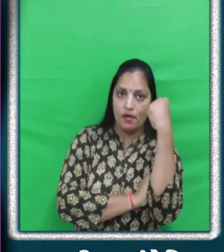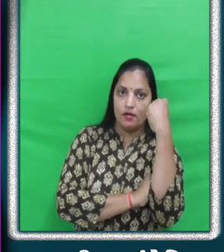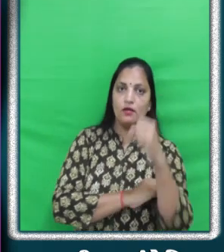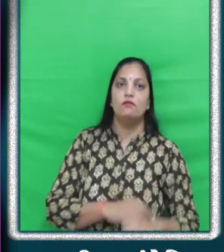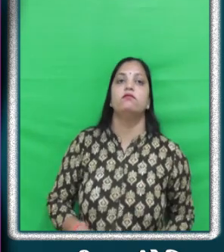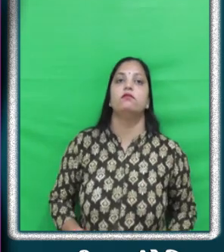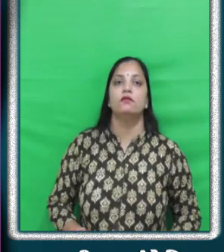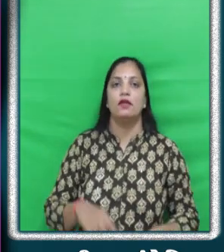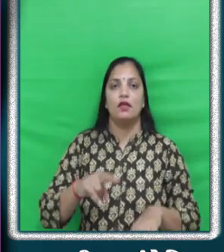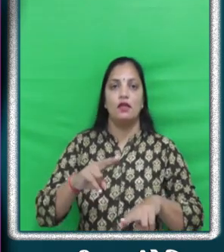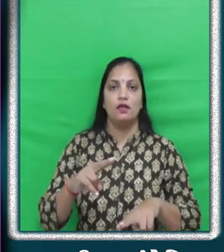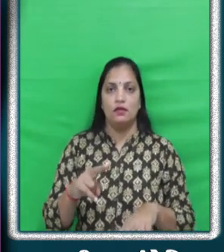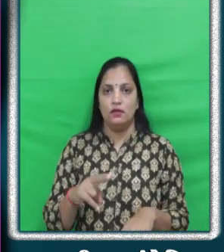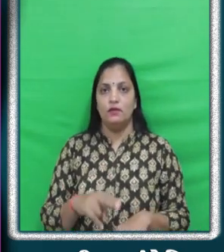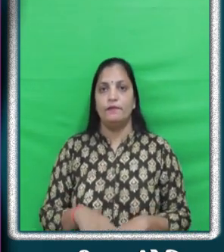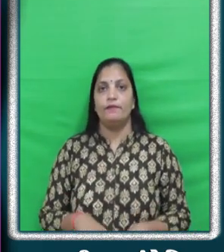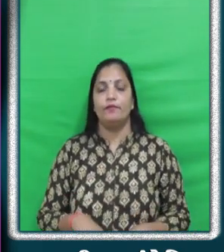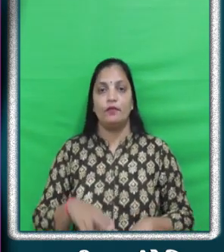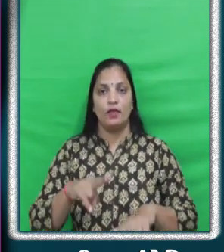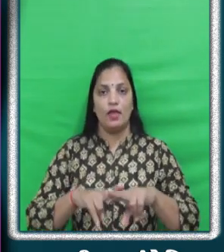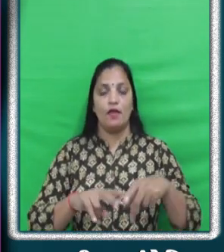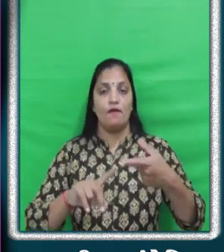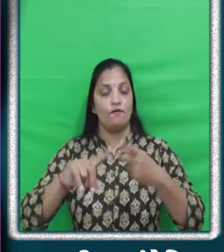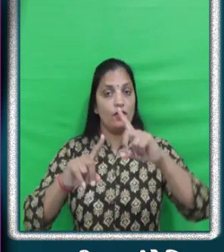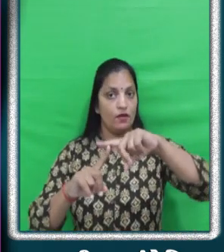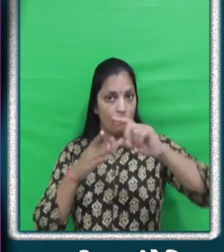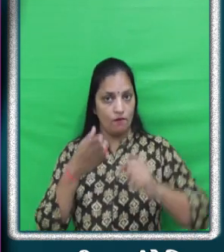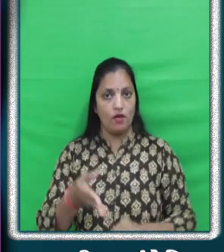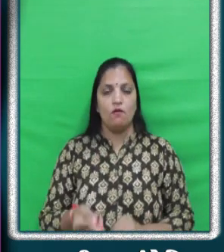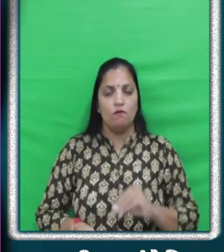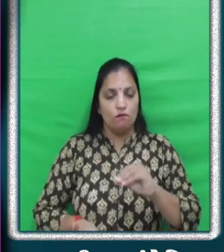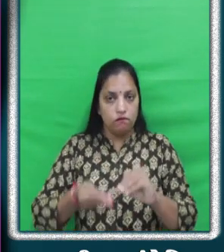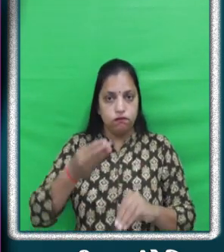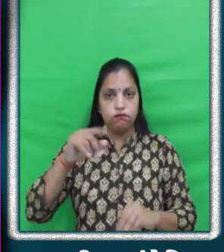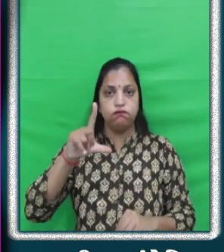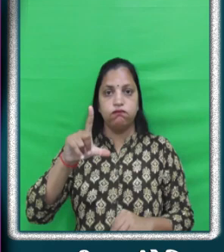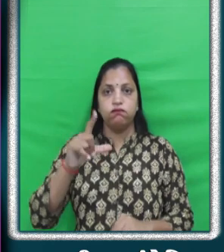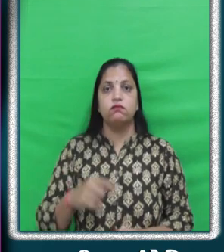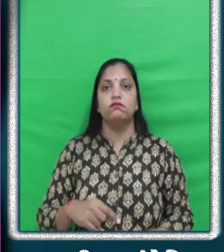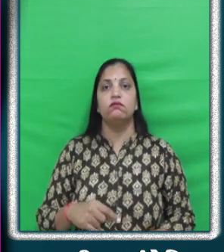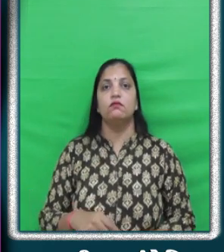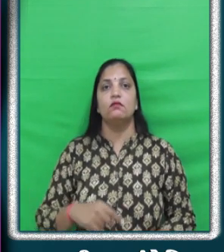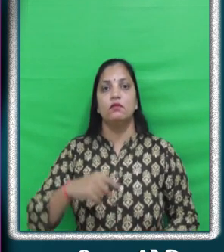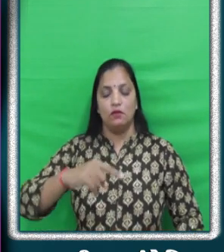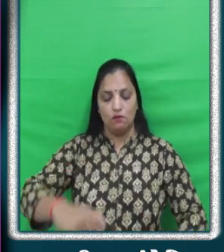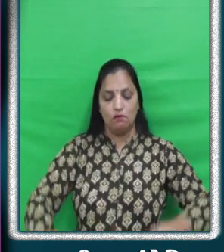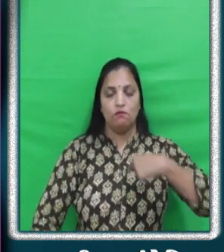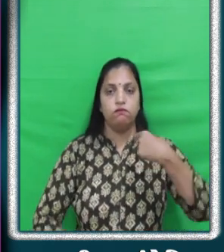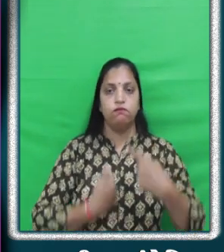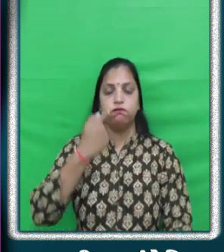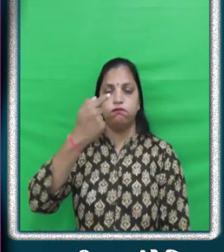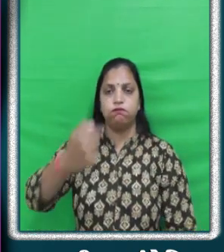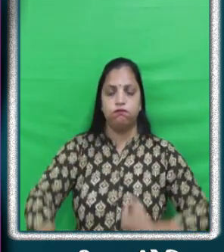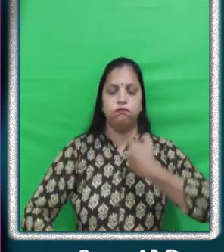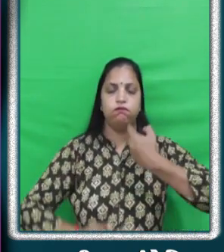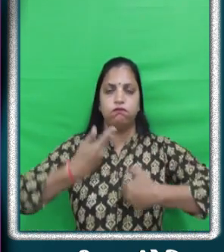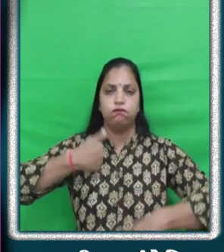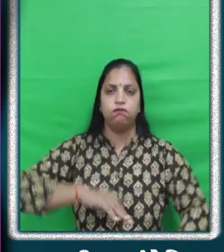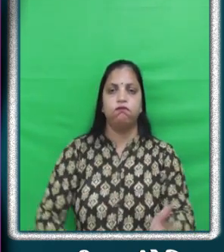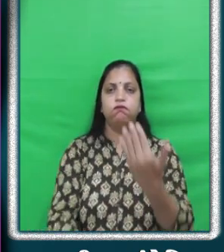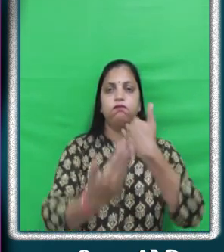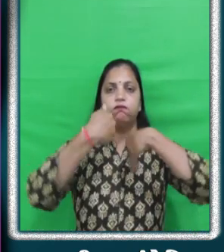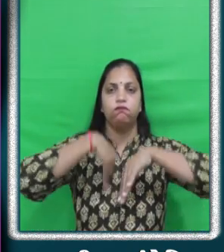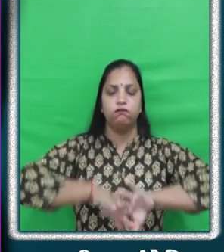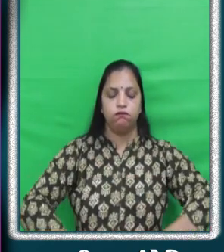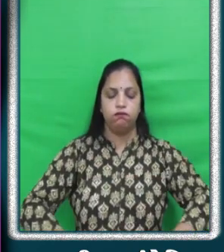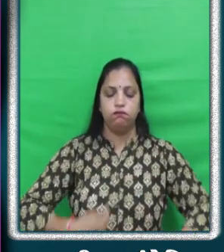ચરબીનું વહન સેના દ્વારા થાય છે લસિકા દ્વારા, અને વધારાનું જે પ્રવાહી છે રુધિરમાં ક્યાં મોકલાય છે પાછું મોકલાય